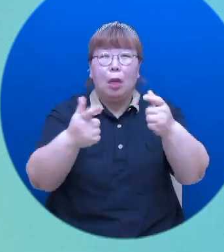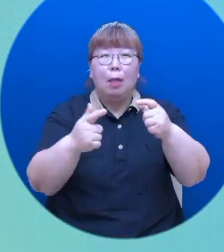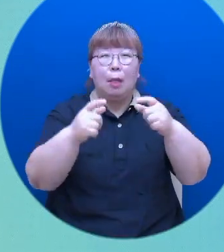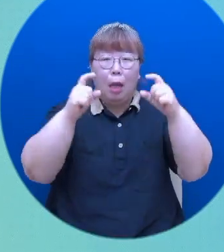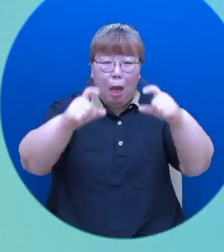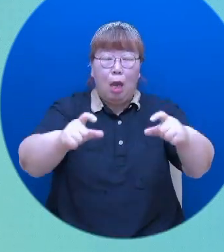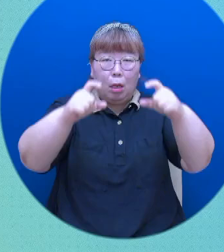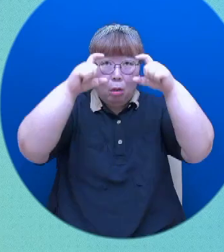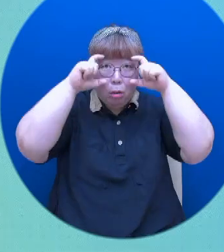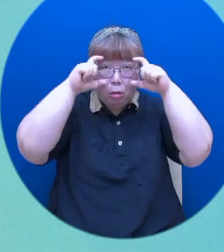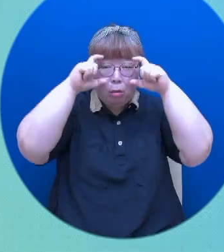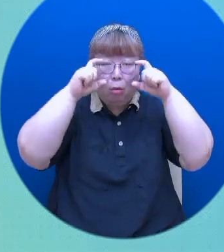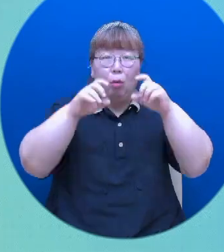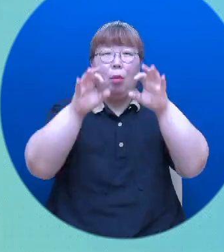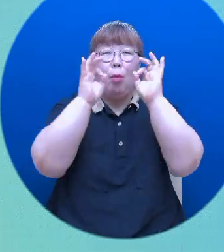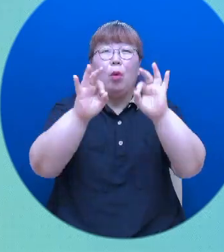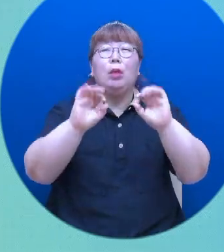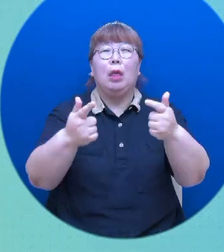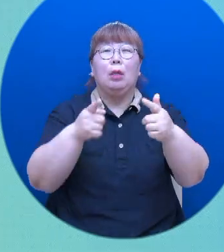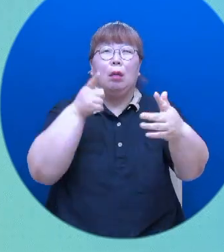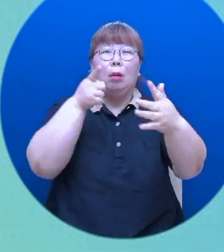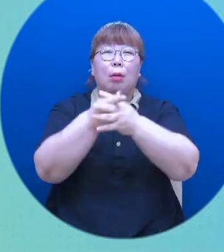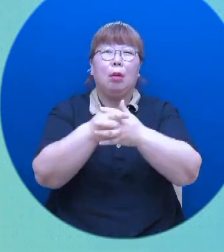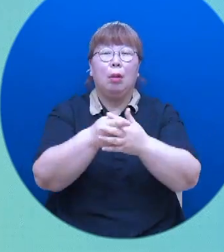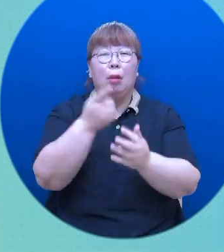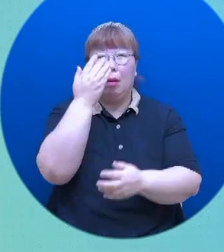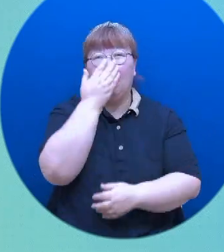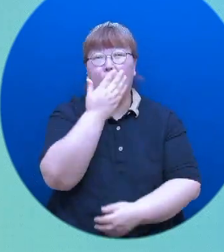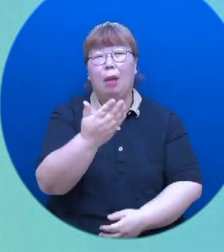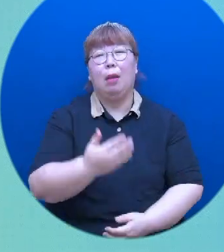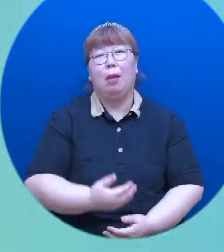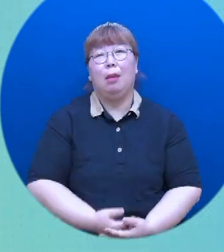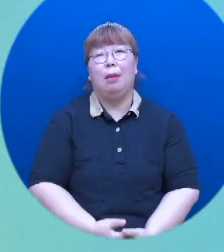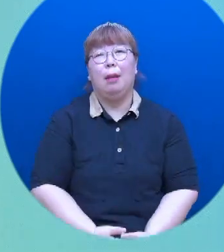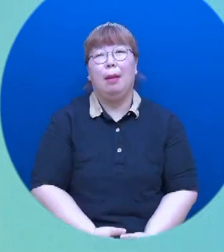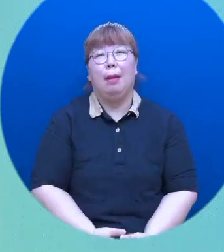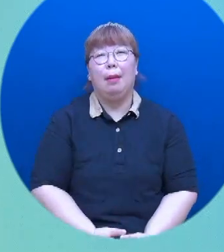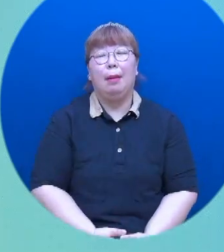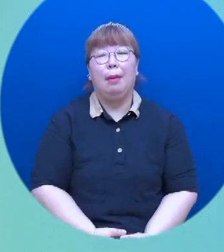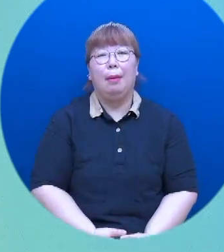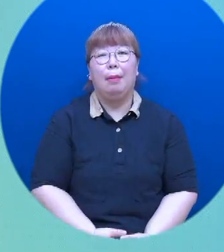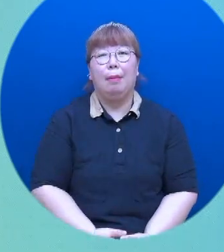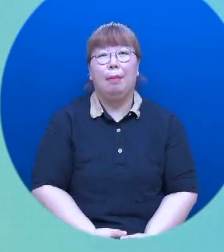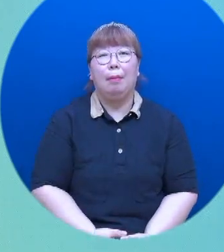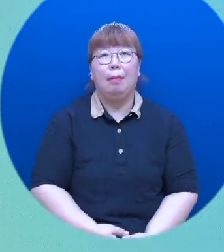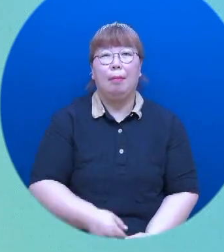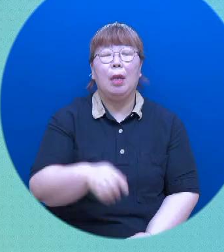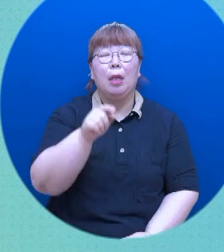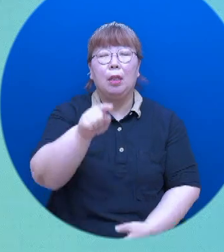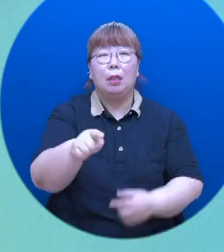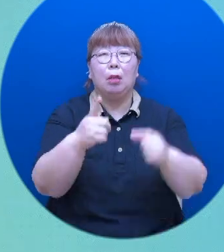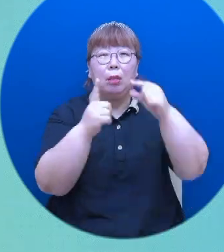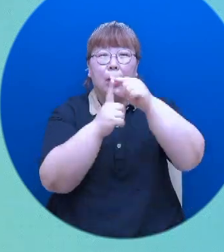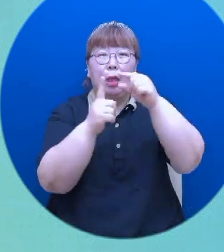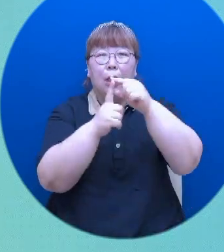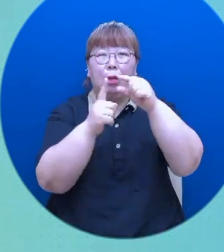쓰고 보이지 않는 부분을 볼 줄 아는 사람, 그가 바로